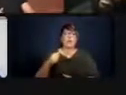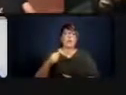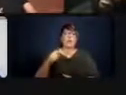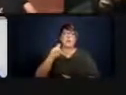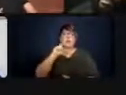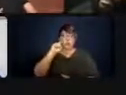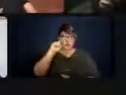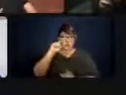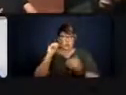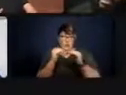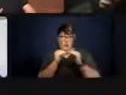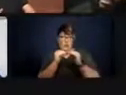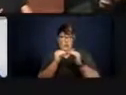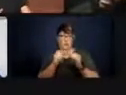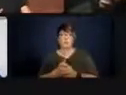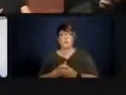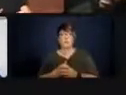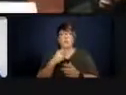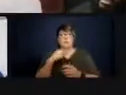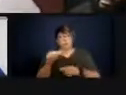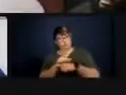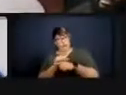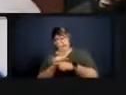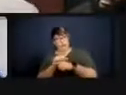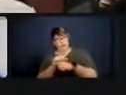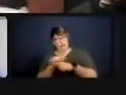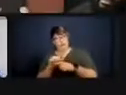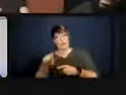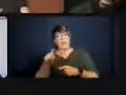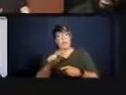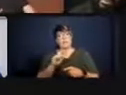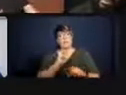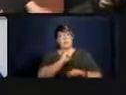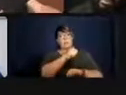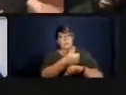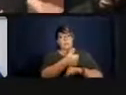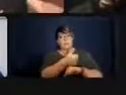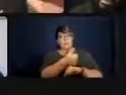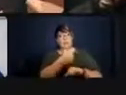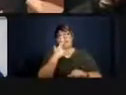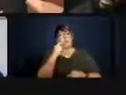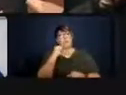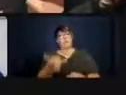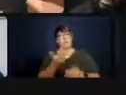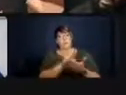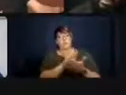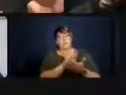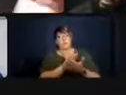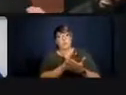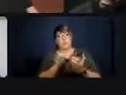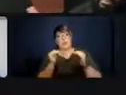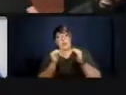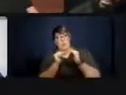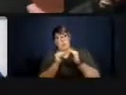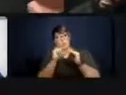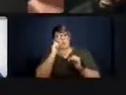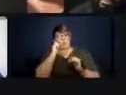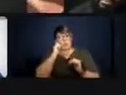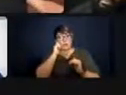kuchagua wanachotaka. Pia tumeshughulikia masuala ya kijinsia na